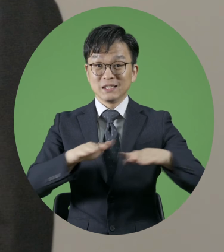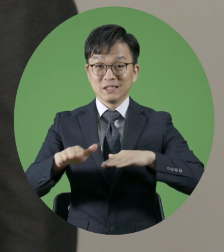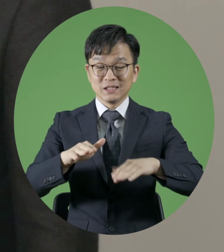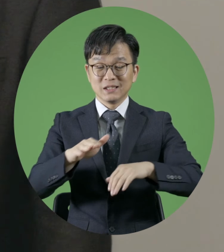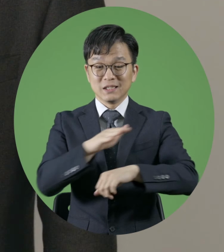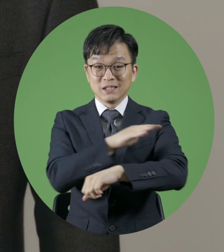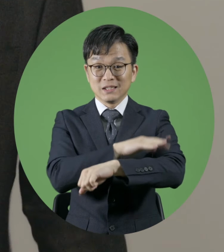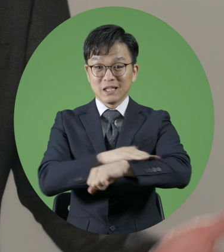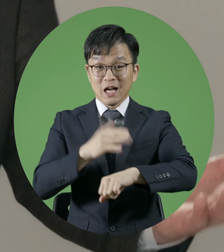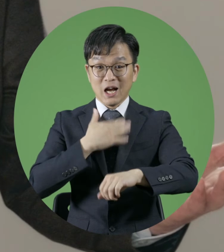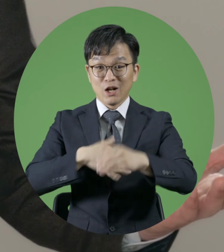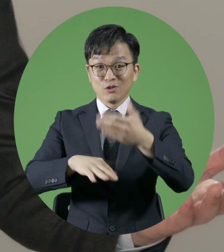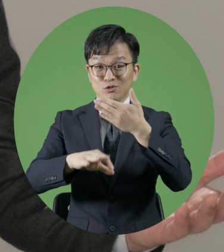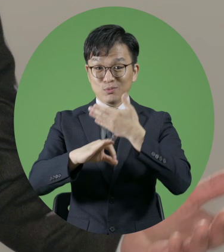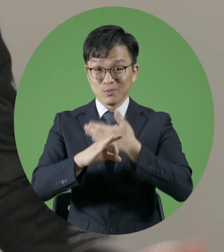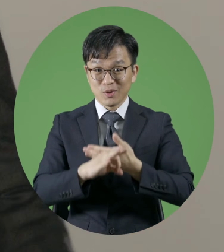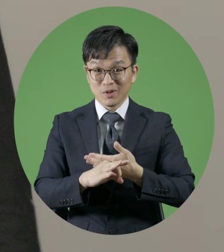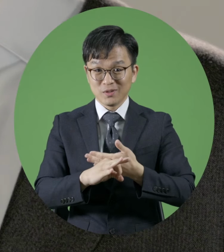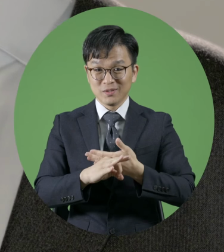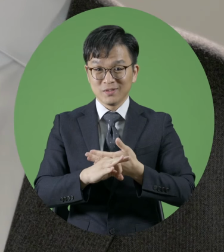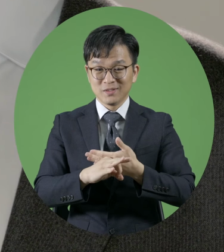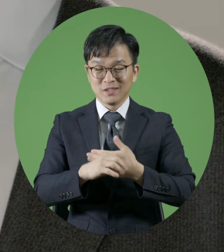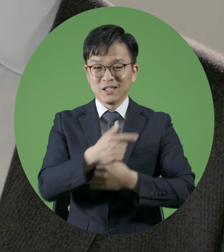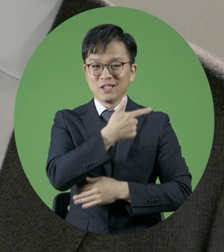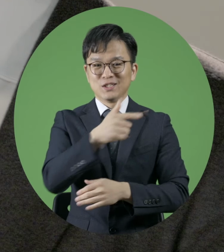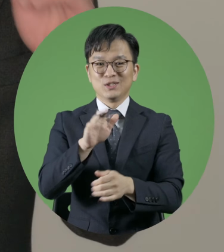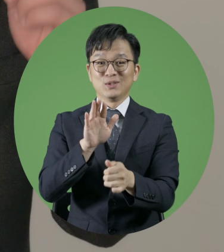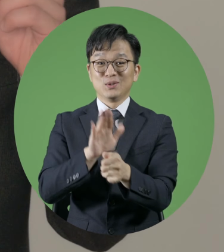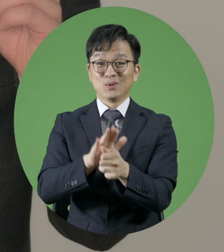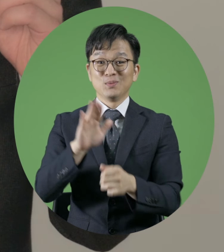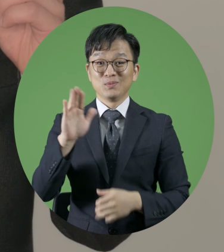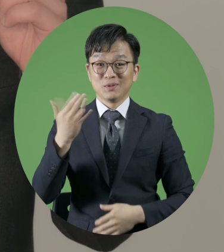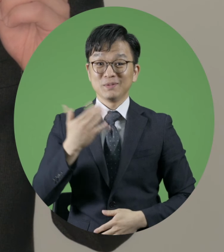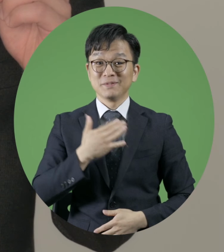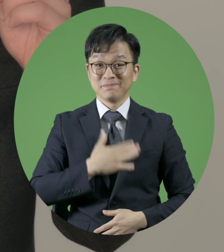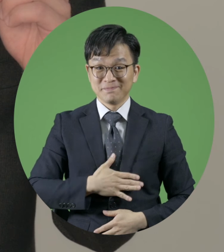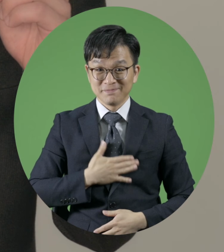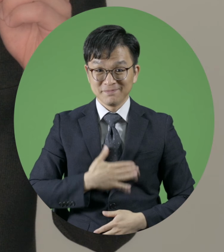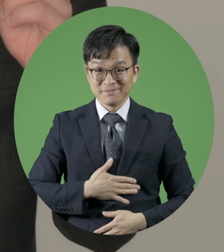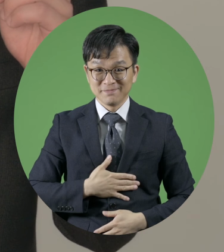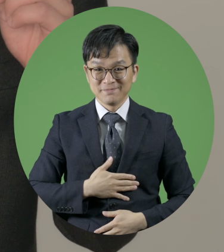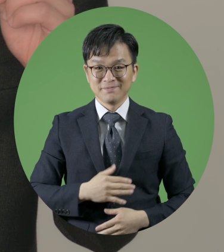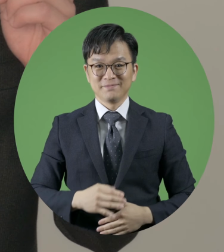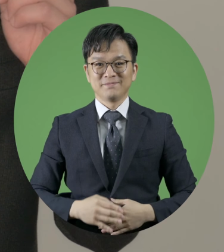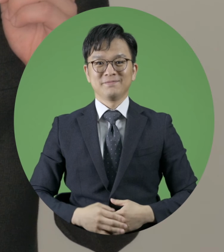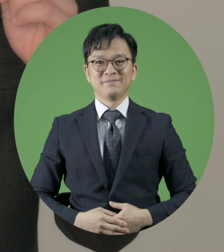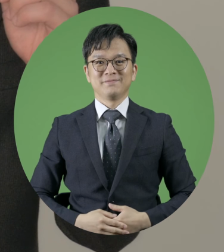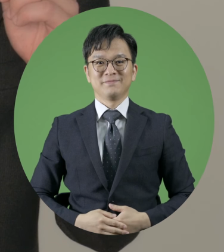지진 오해하지 마세요. 올바로 알아야 곧바로 대비할 수 있어요.